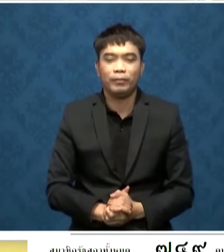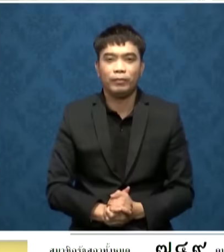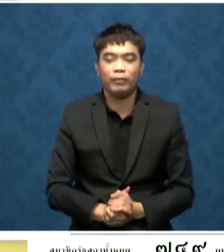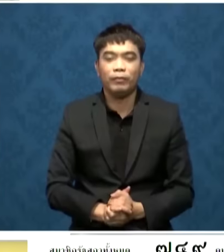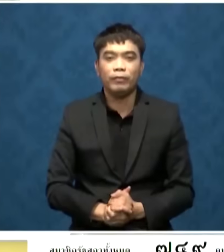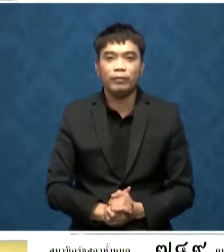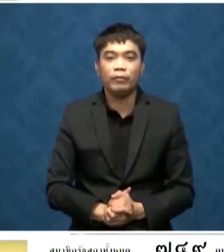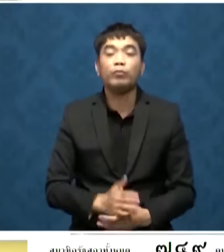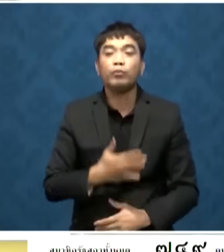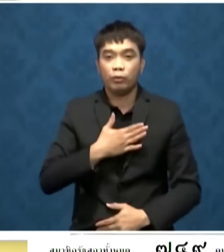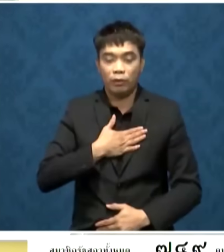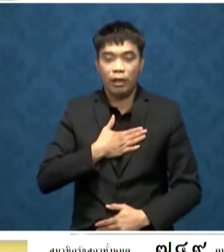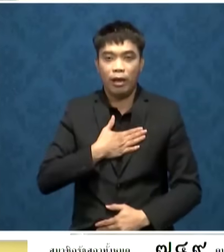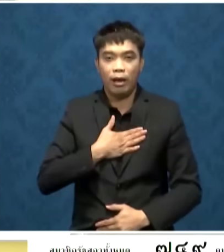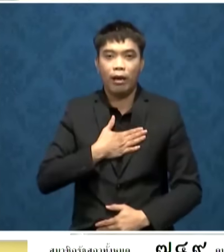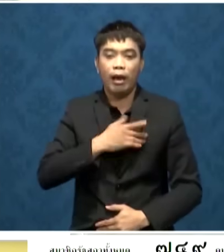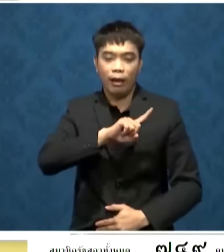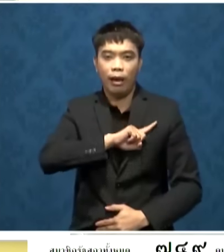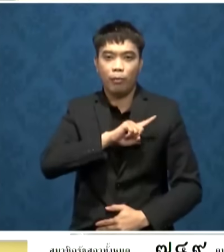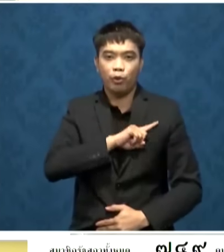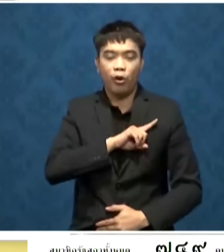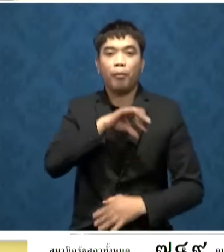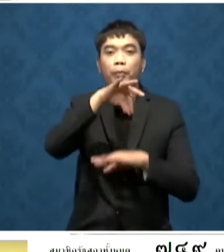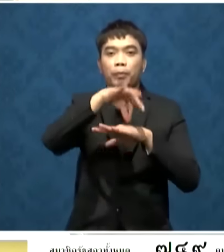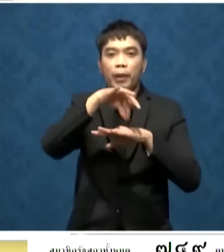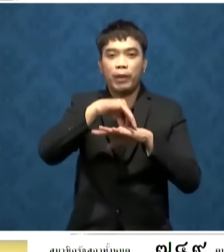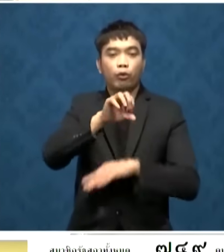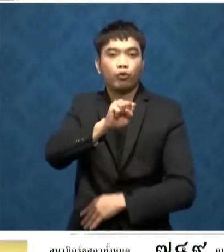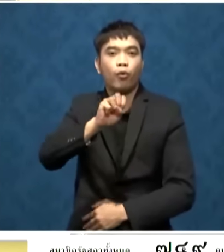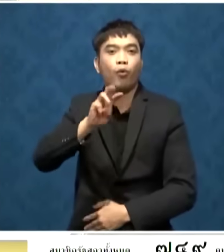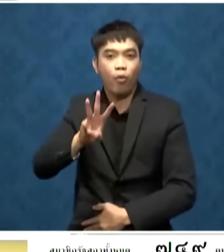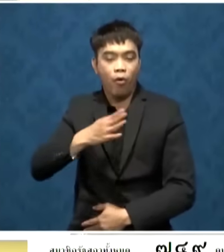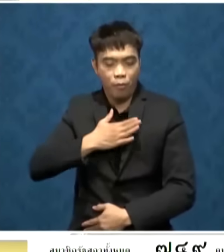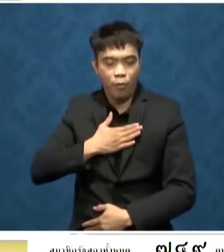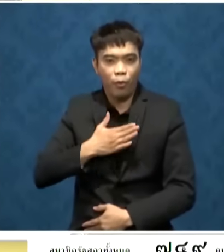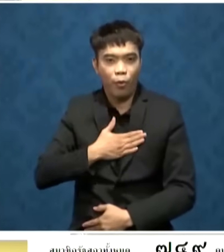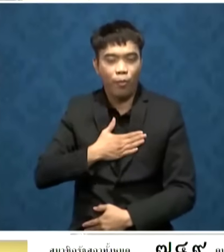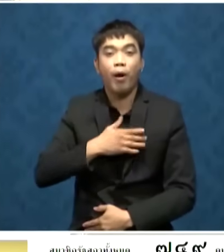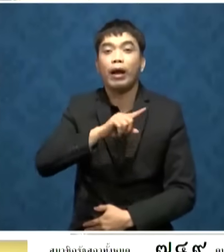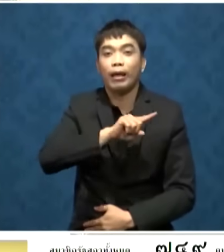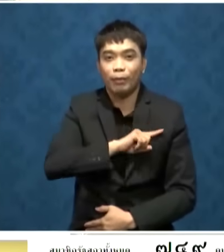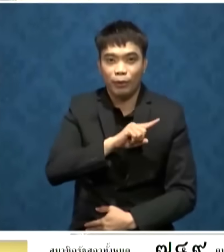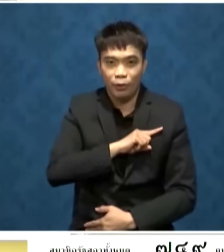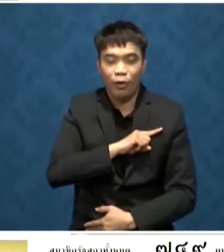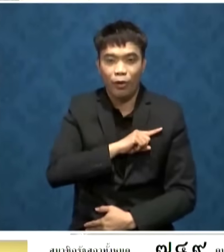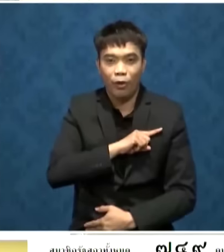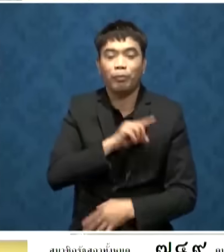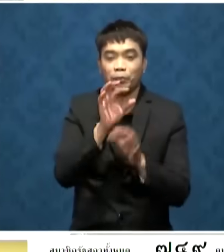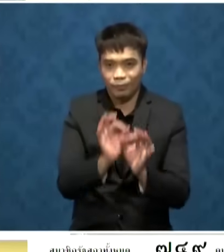ในฐานะที่เป็นสมาชิกวุฒิสภาในฐานะที่ทำหน้าที่สำคัญ